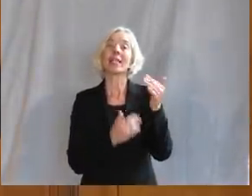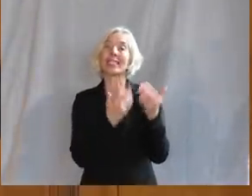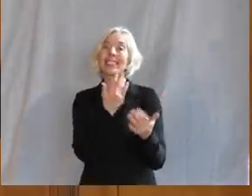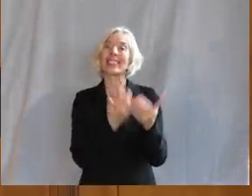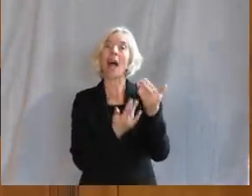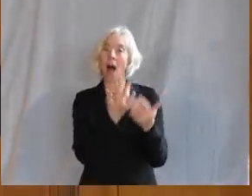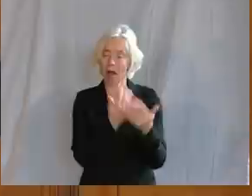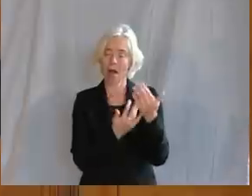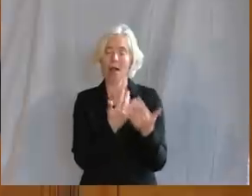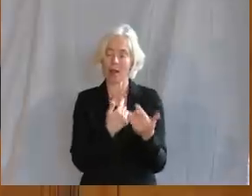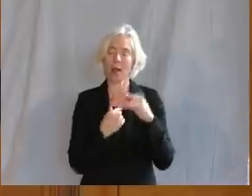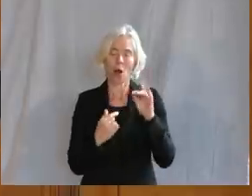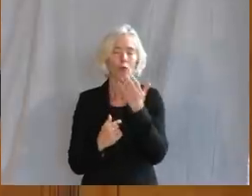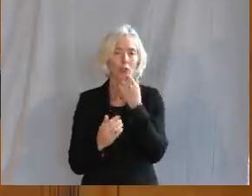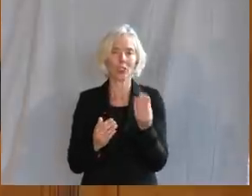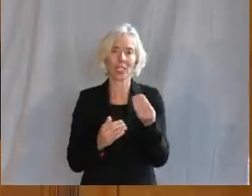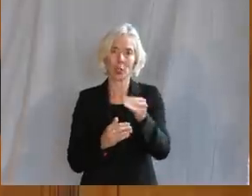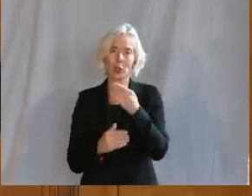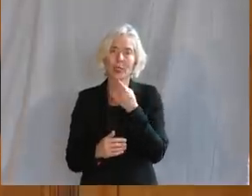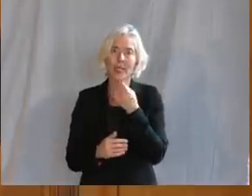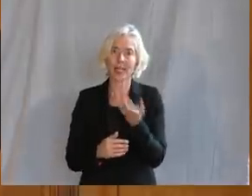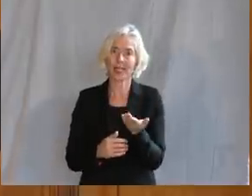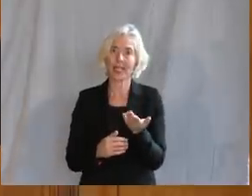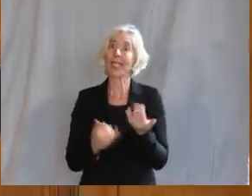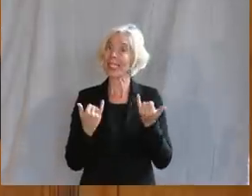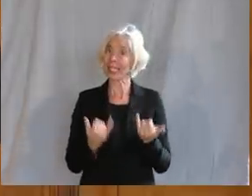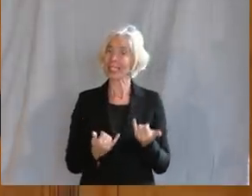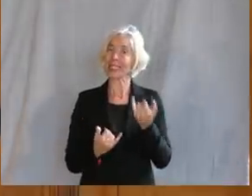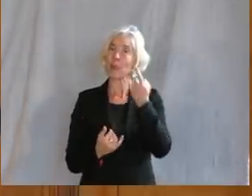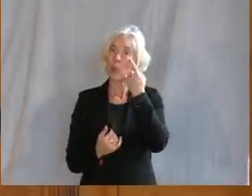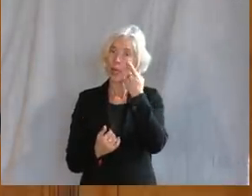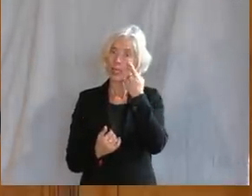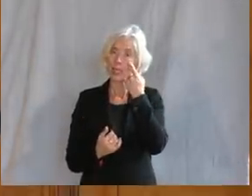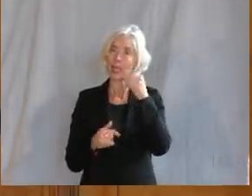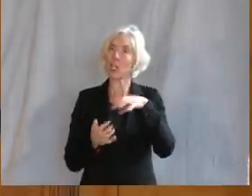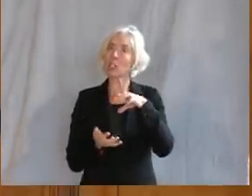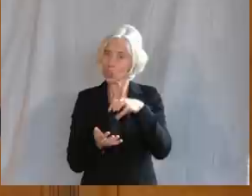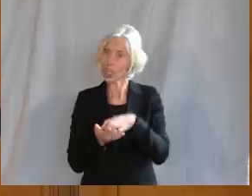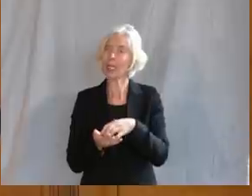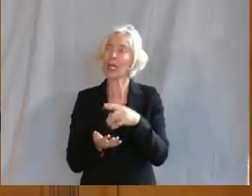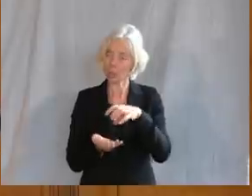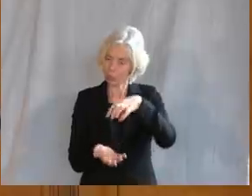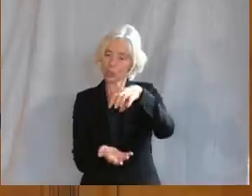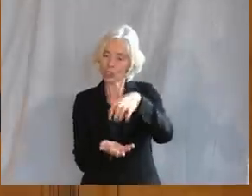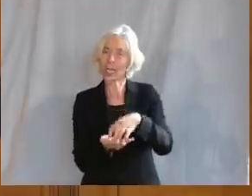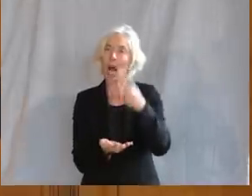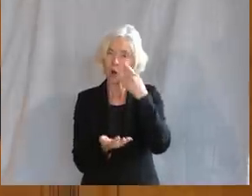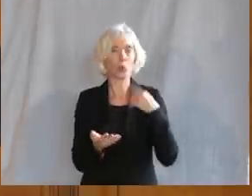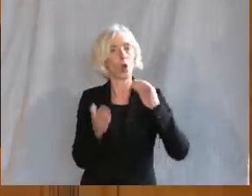Fragen kommen werden, dass wir also die aktuellsten Fallzahlen natürlich hier vor Ort generieren, also das, was Sie auf unserer